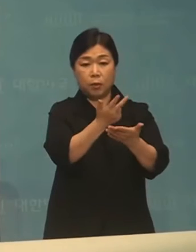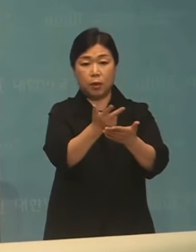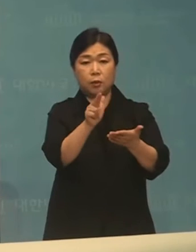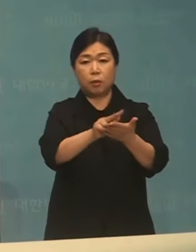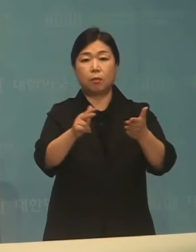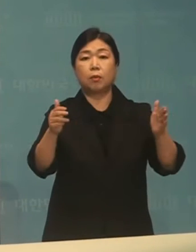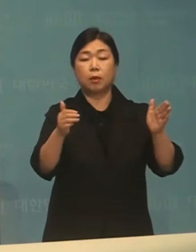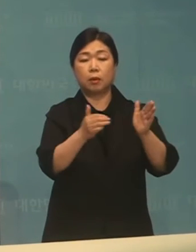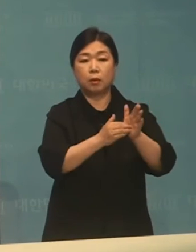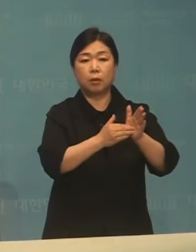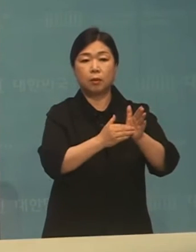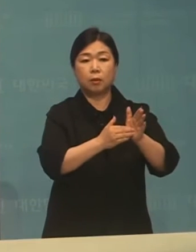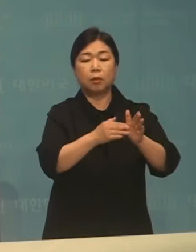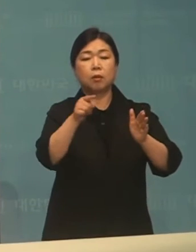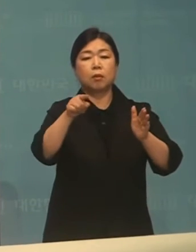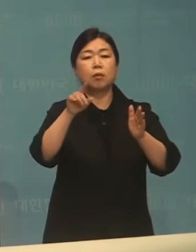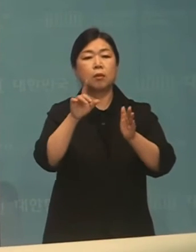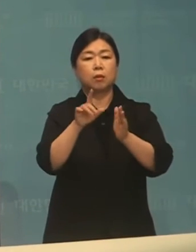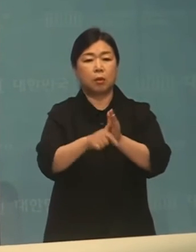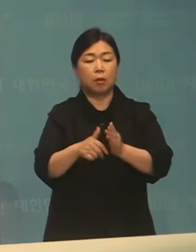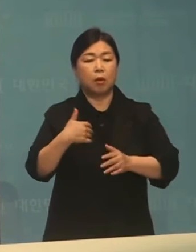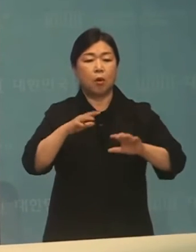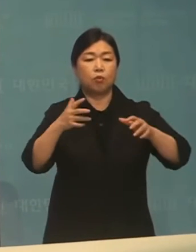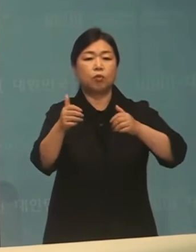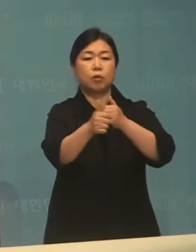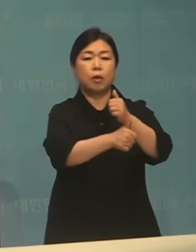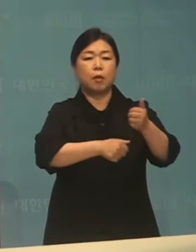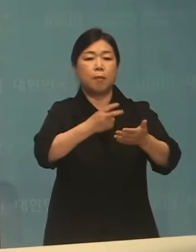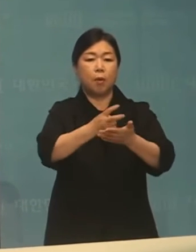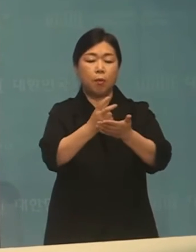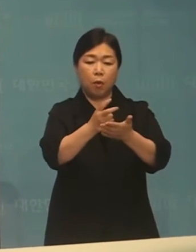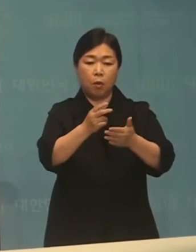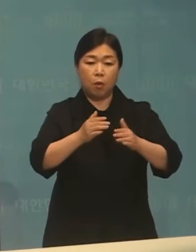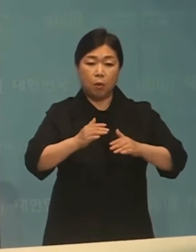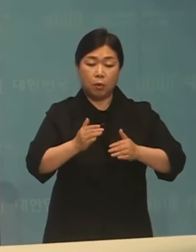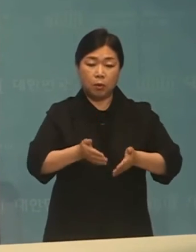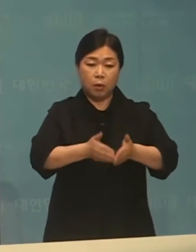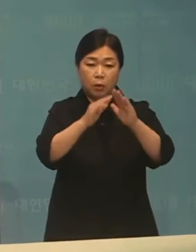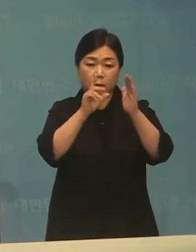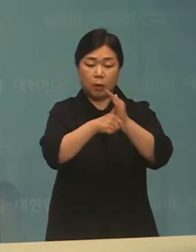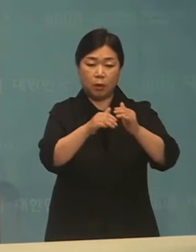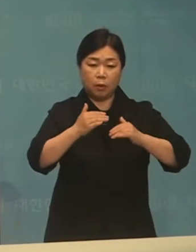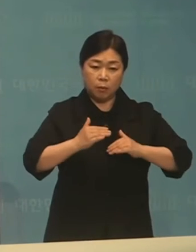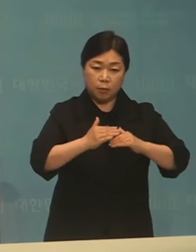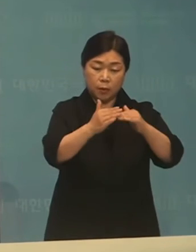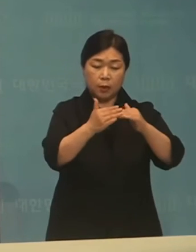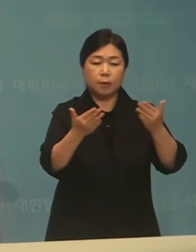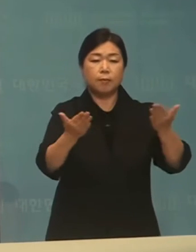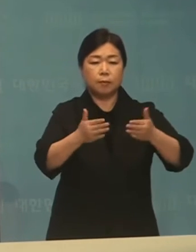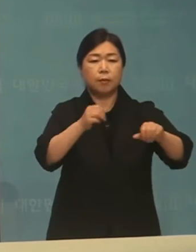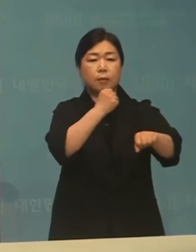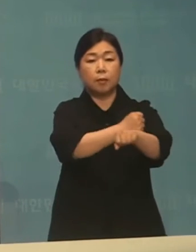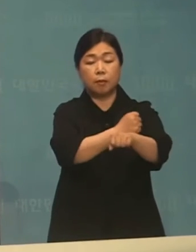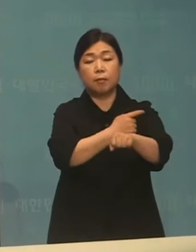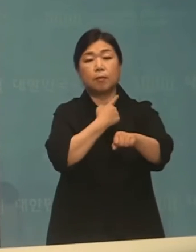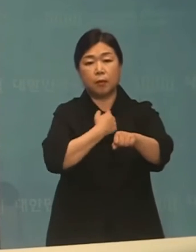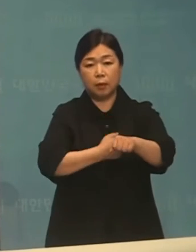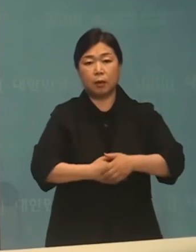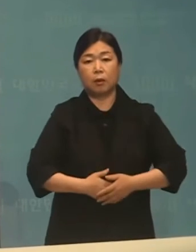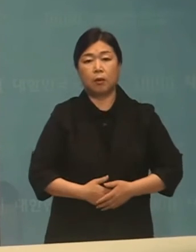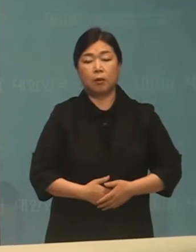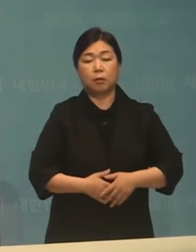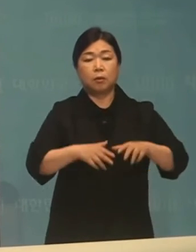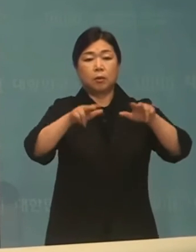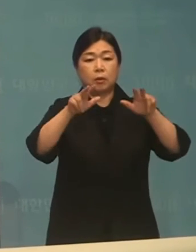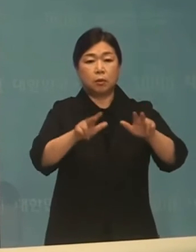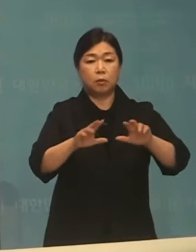제정했습니다. 그때 저는 국회의원으로 입법 과정에 깊이 관여했습니다. 지금